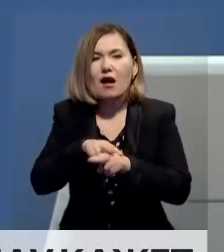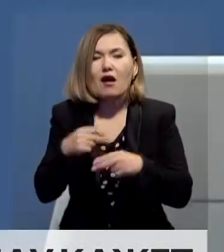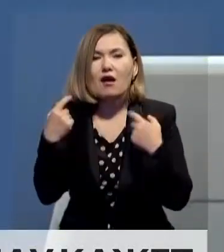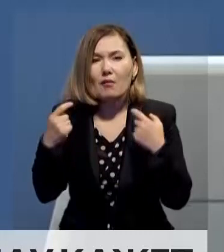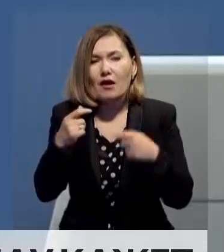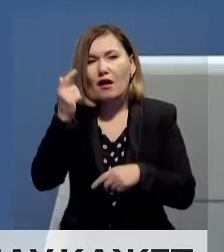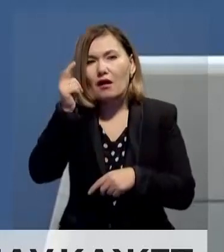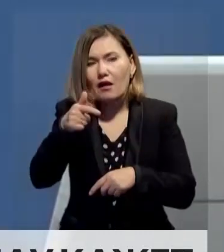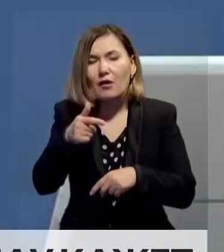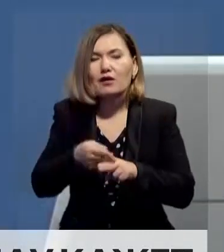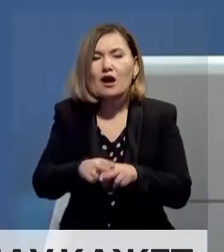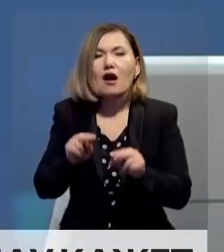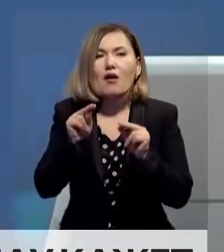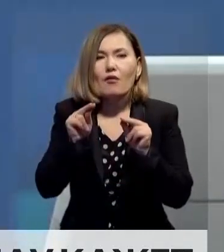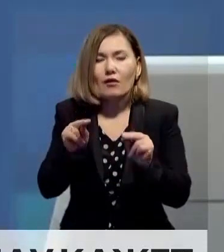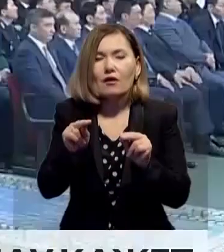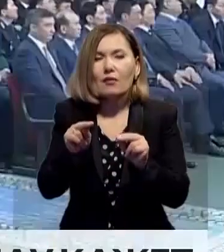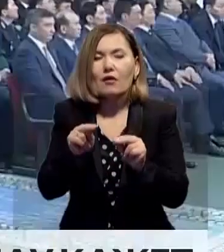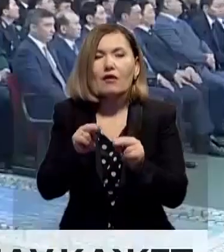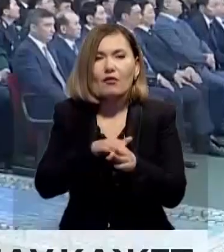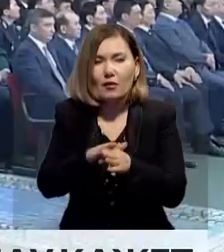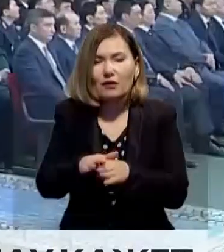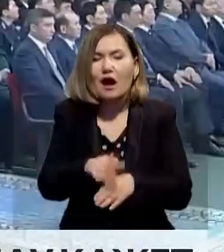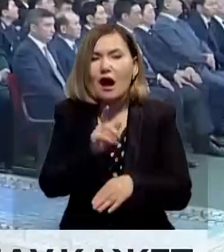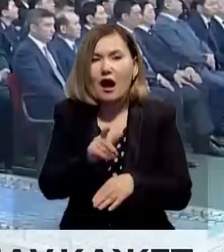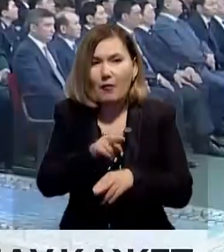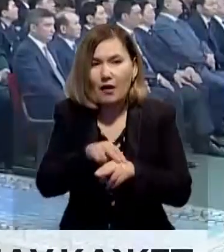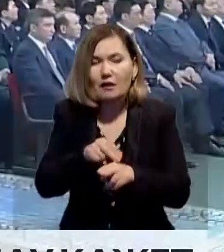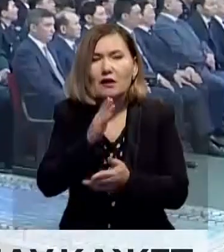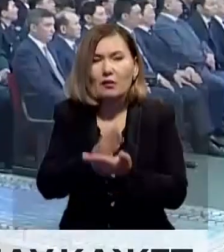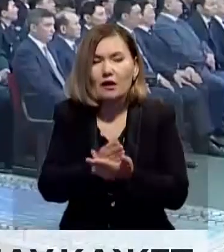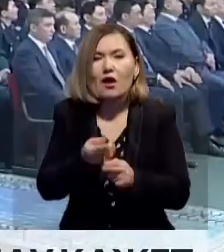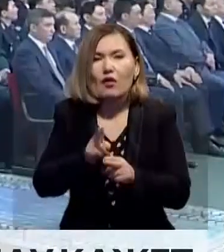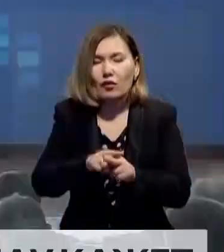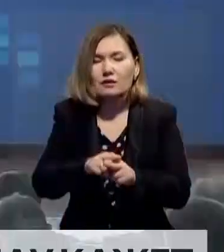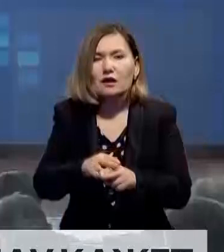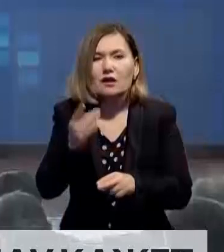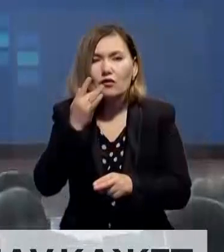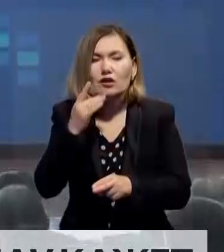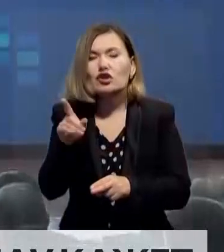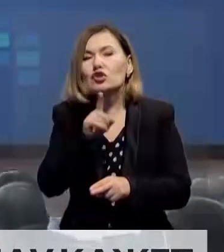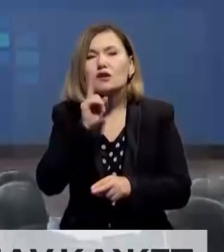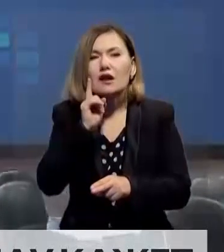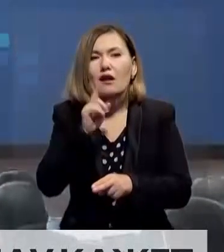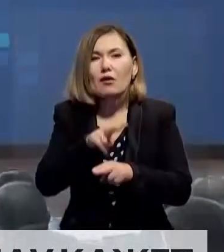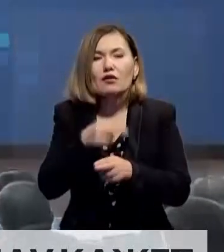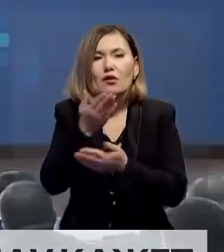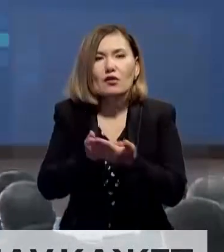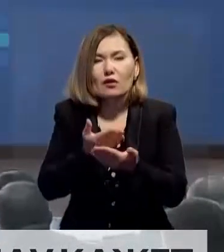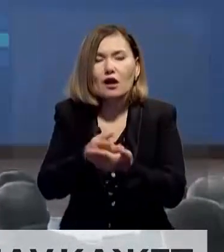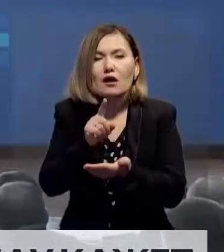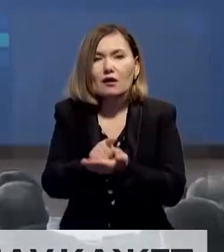кәсіби білікті антына адал азаматтар көп. Сондай қызметкерлер өзгелерге, әсіресе жастарға үлгі өнеге